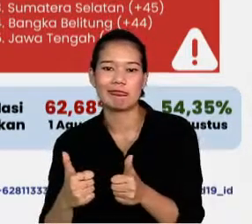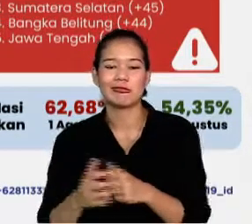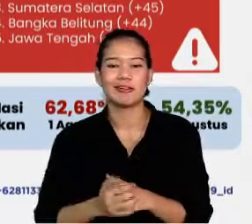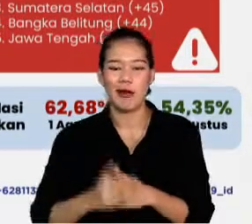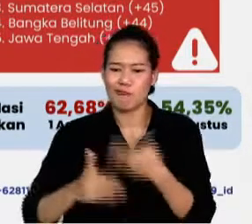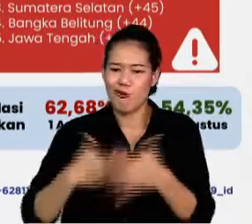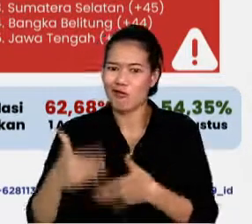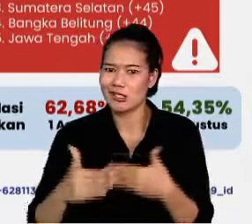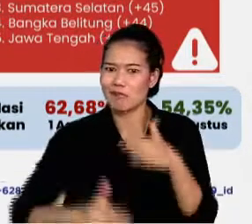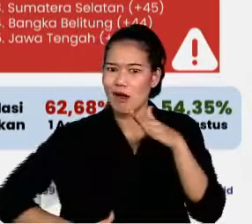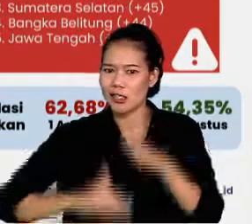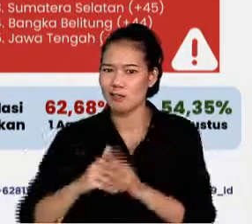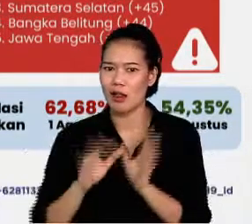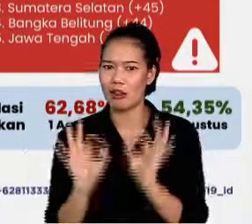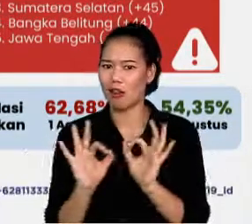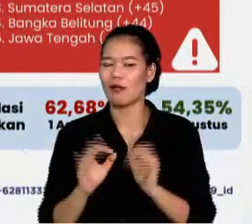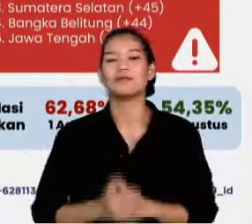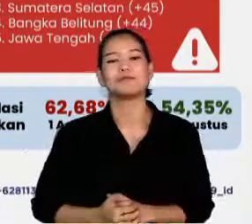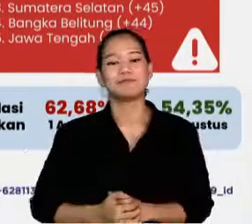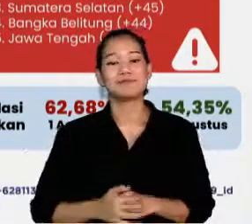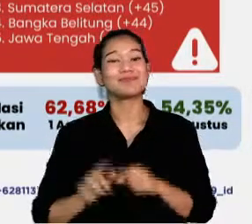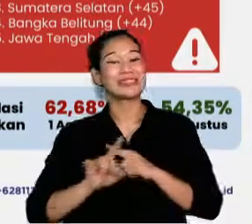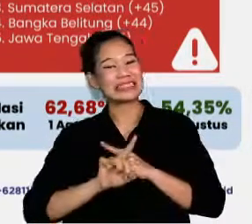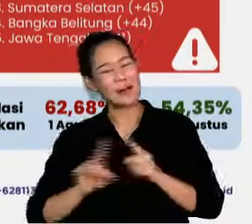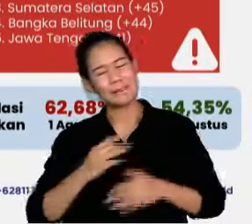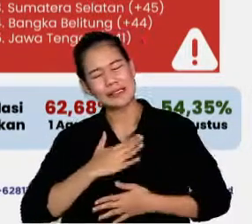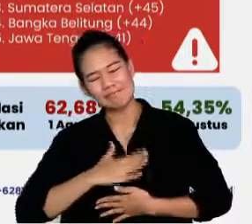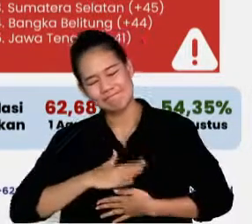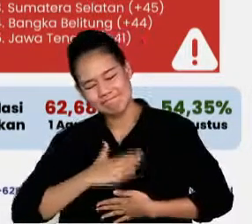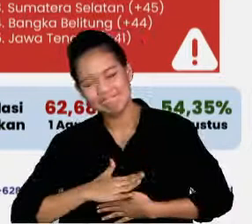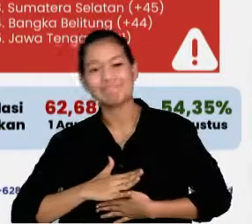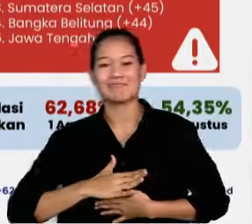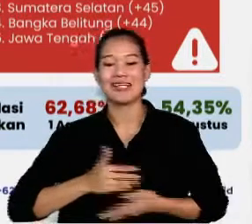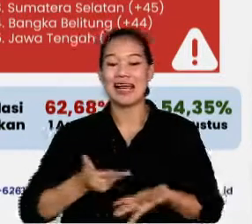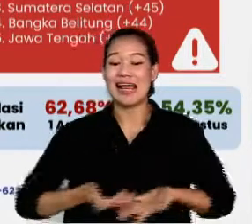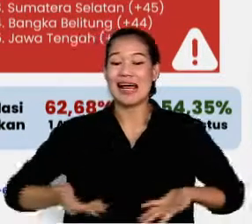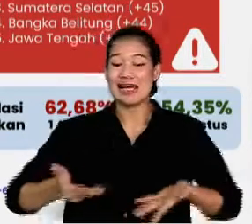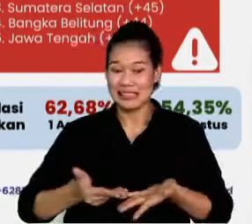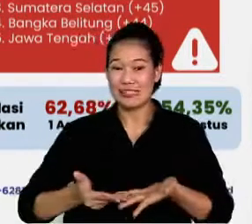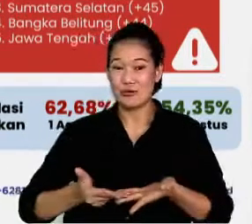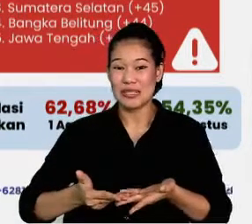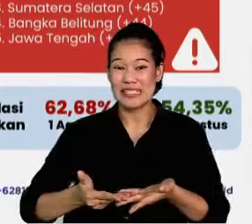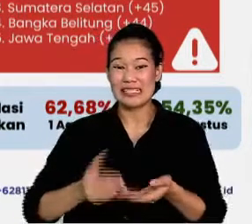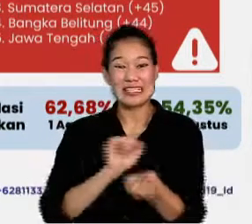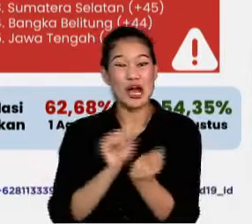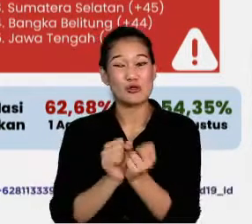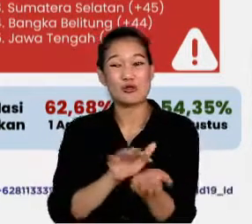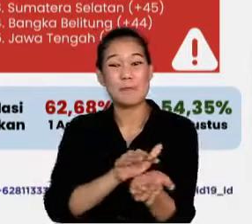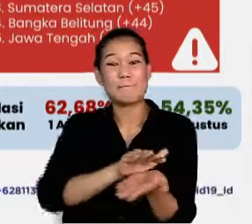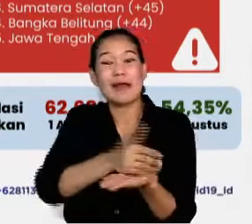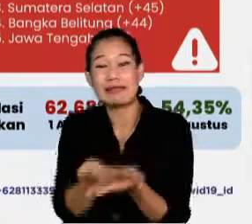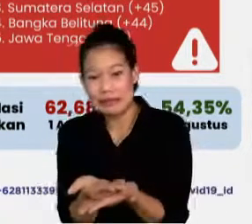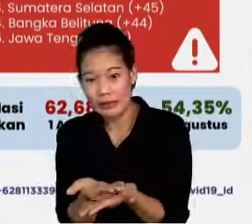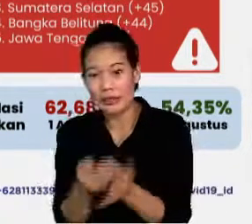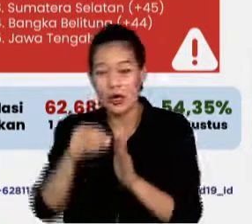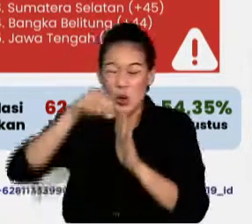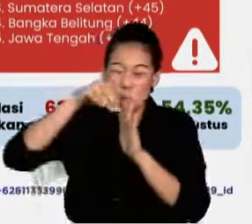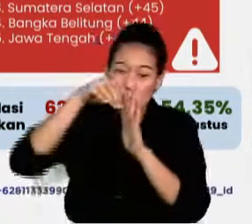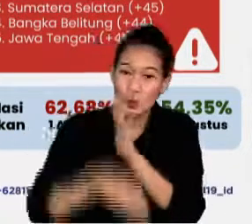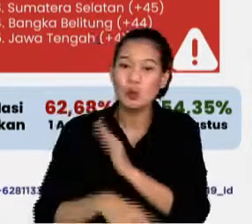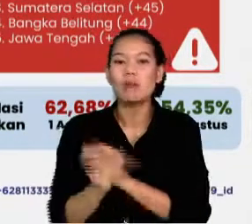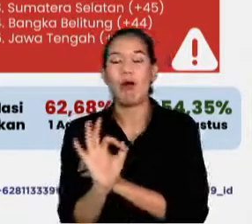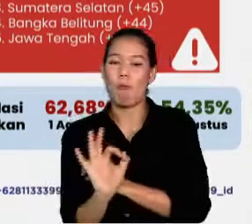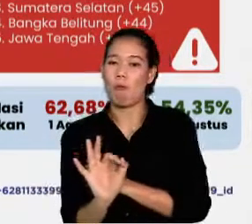pelayanannya dapat dengan baik namun sayangnya kasus kematian masih belum menunjukkan perubahan yang signifikan